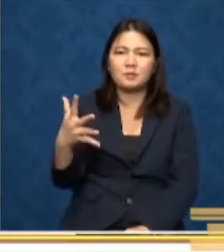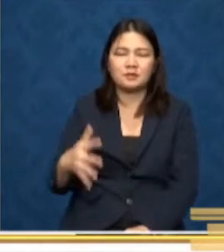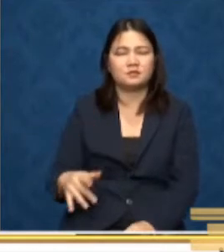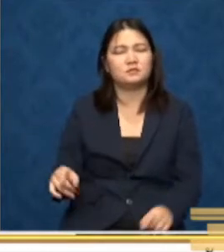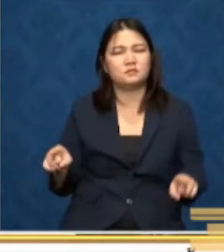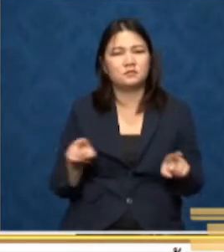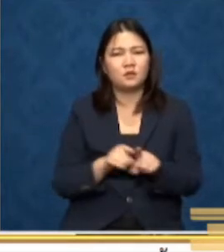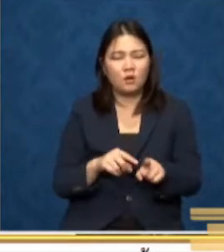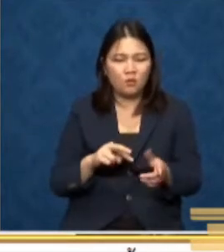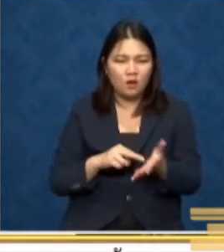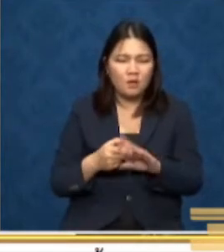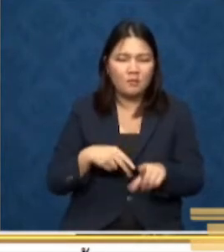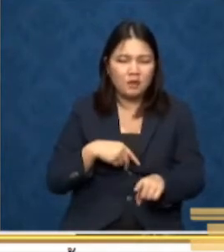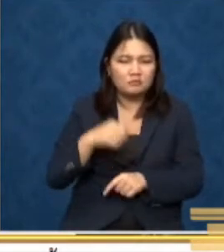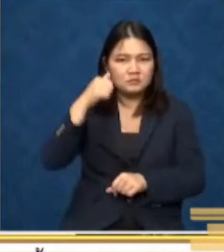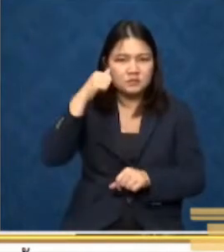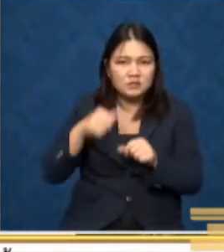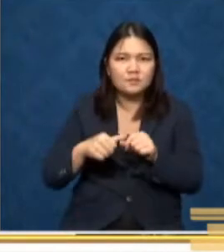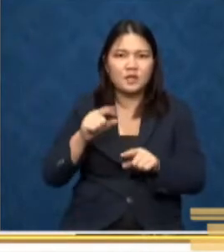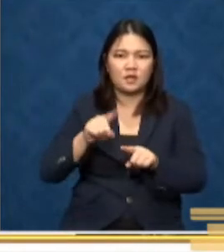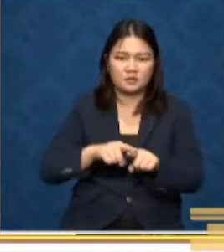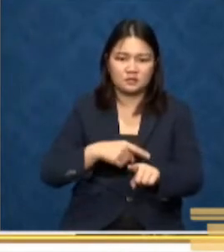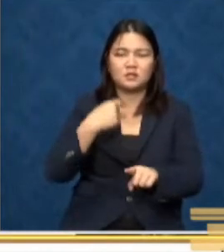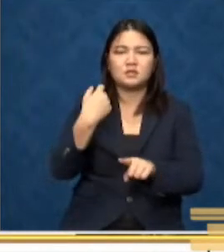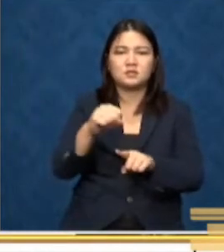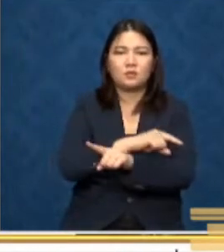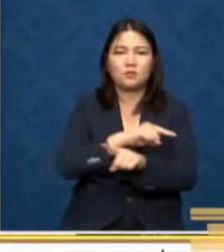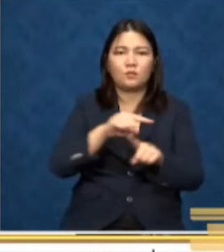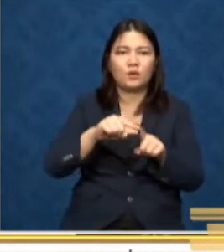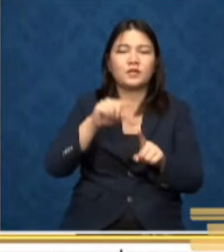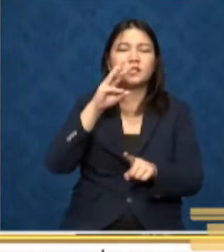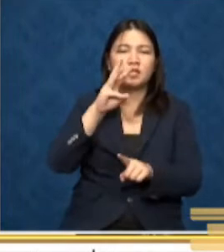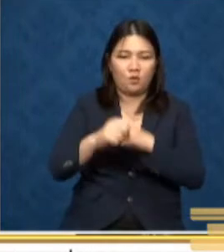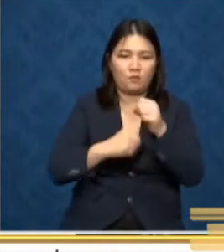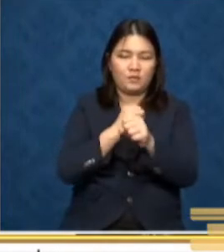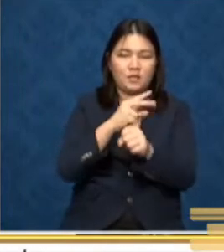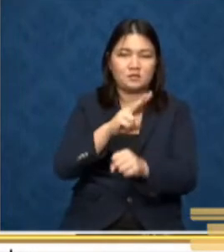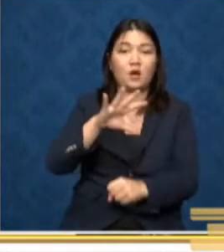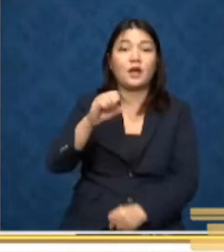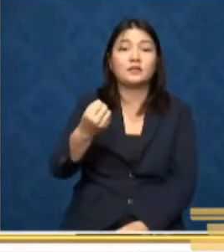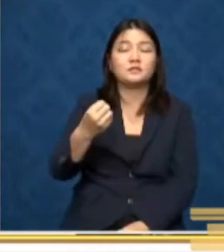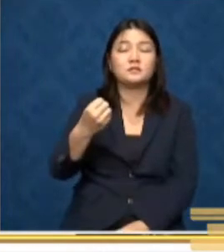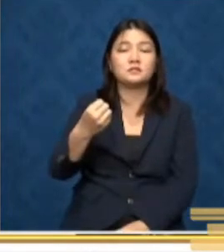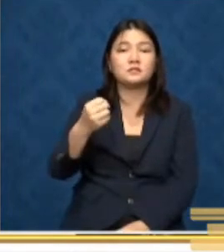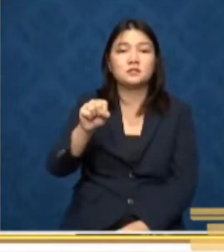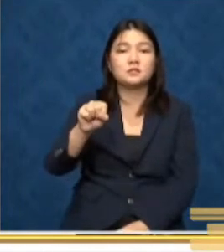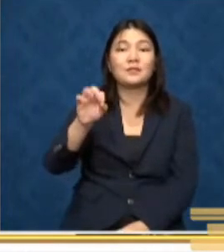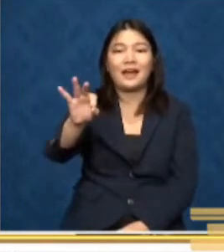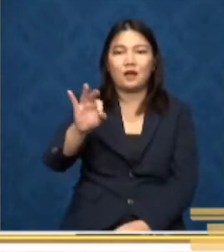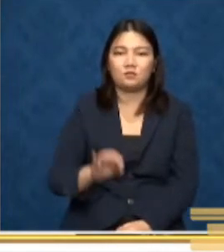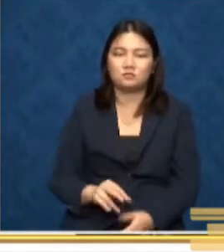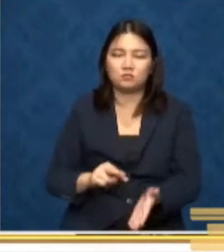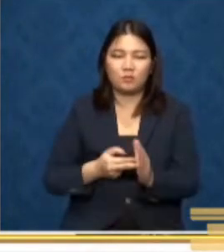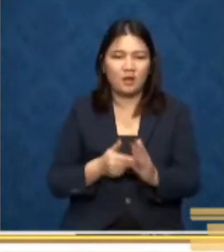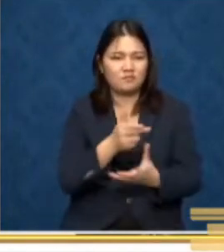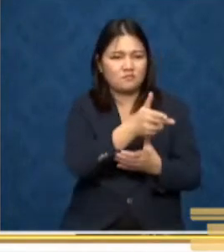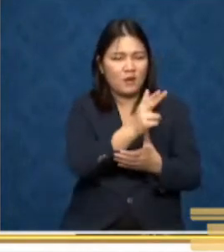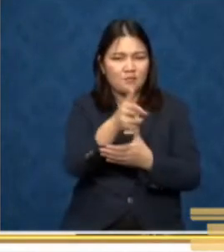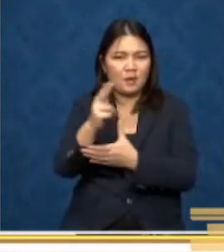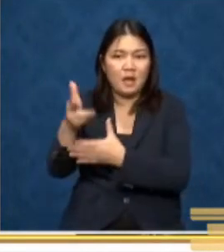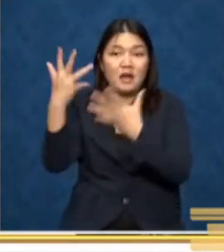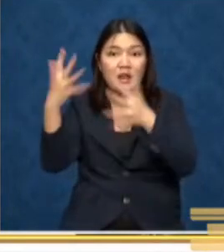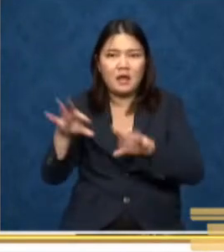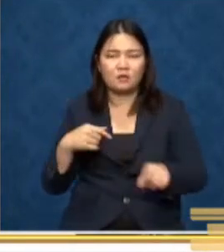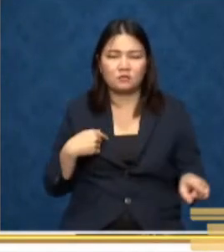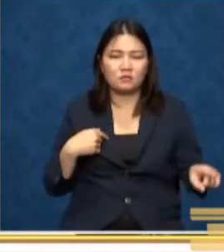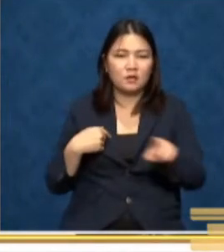ลังเหตุการณ์6ตุลาคม19ไม่ว่าเป็นปาตะปุยุ